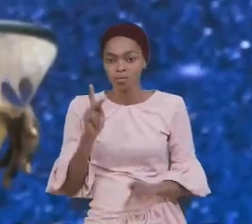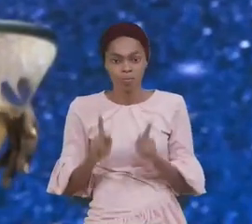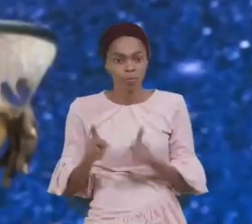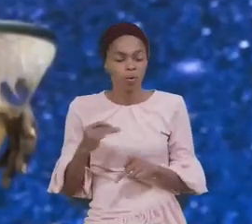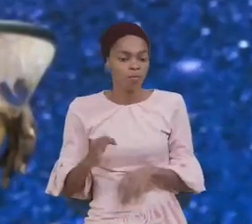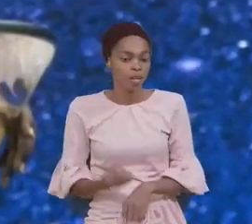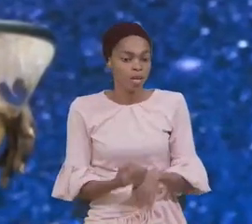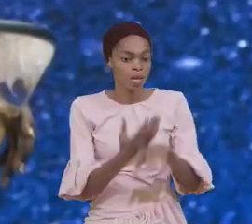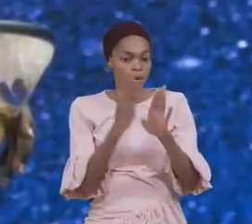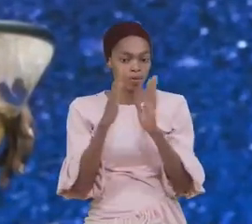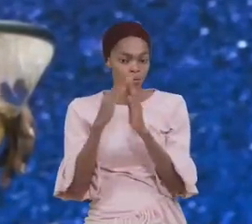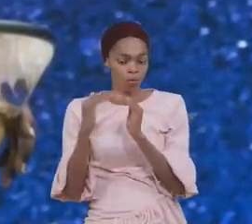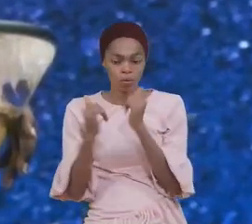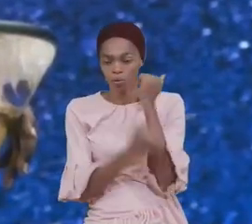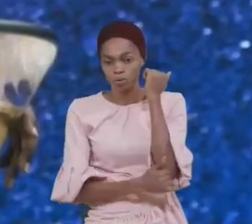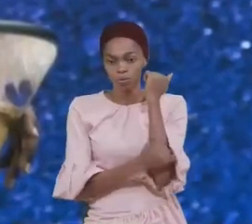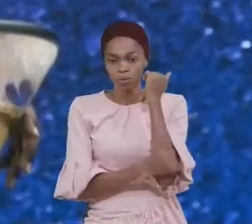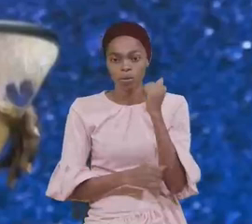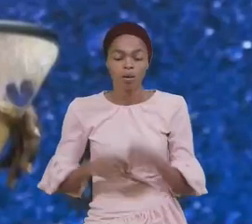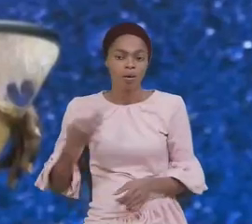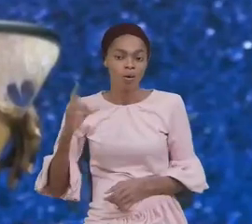depuis le Liban